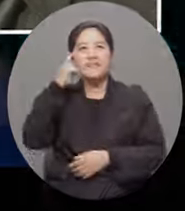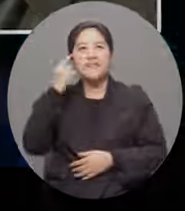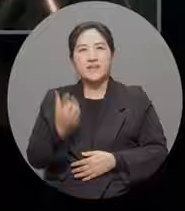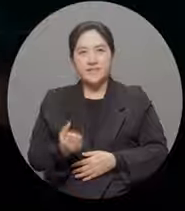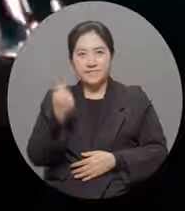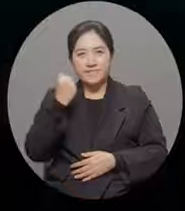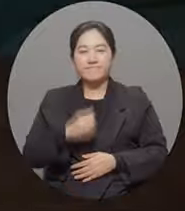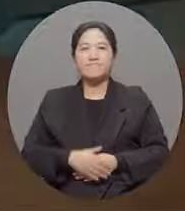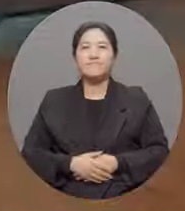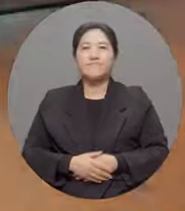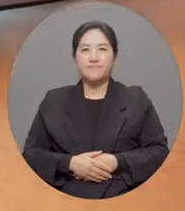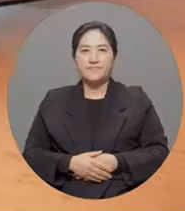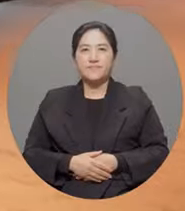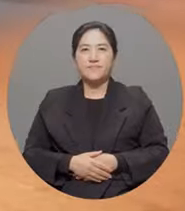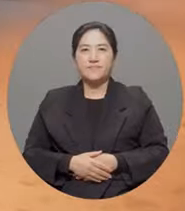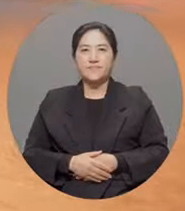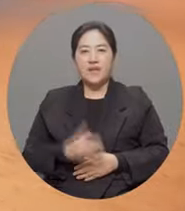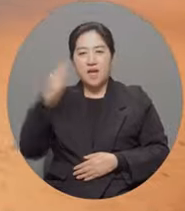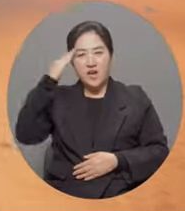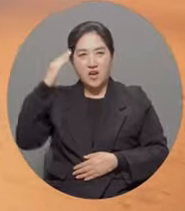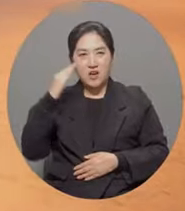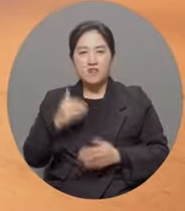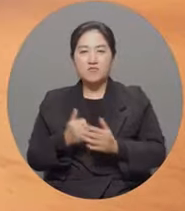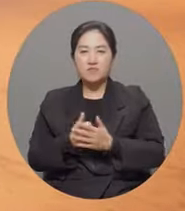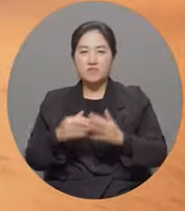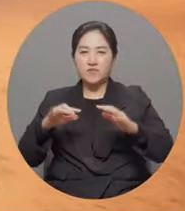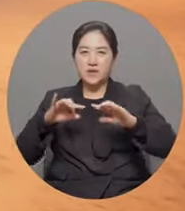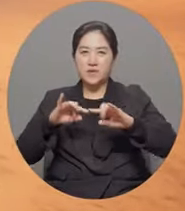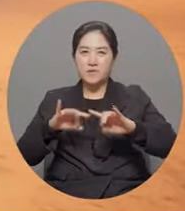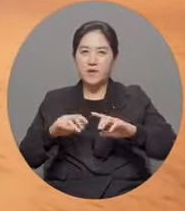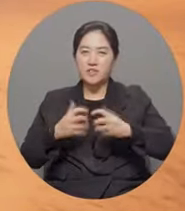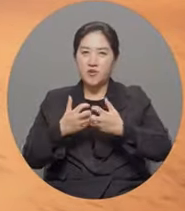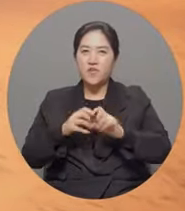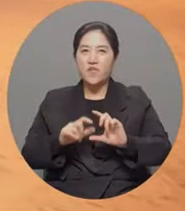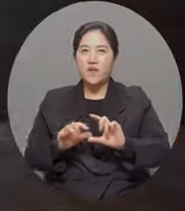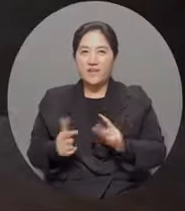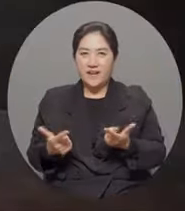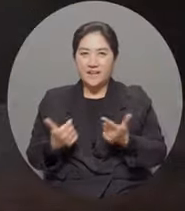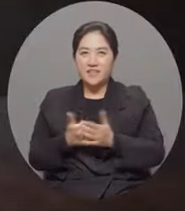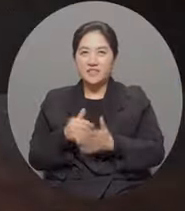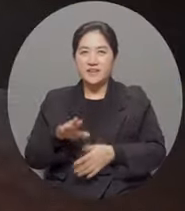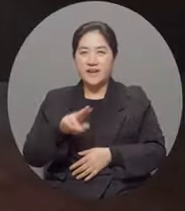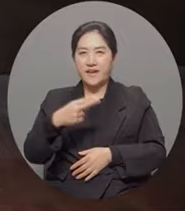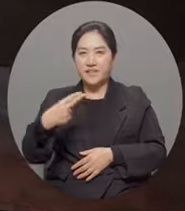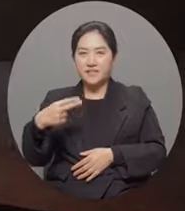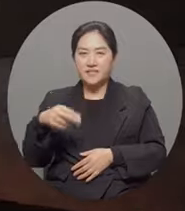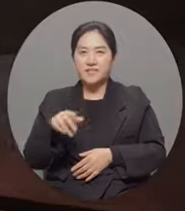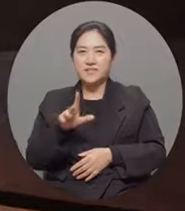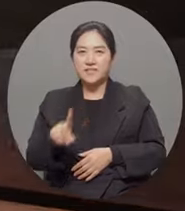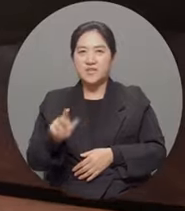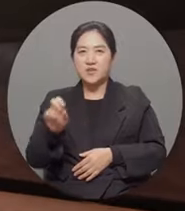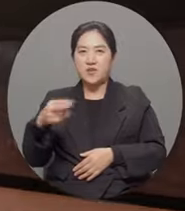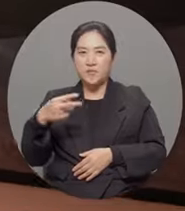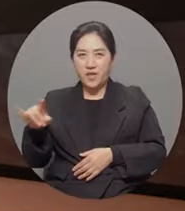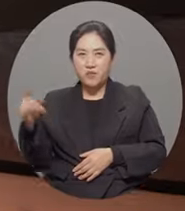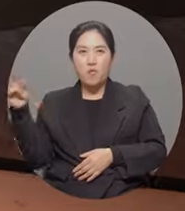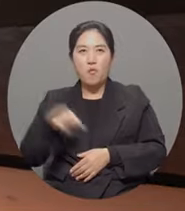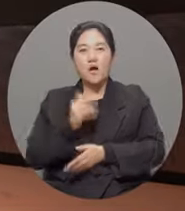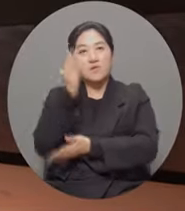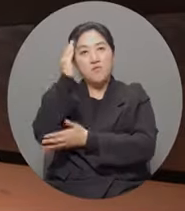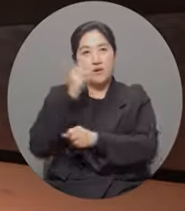생각합니다. 국내 비가전업체 대표로 처음으로 HD 현대 정기선 부회장도 기조연설에